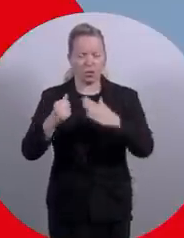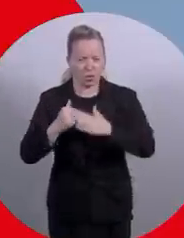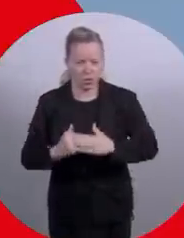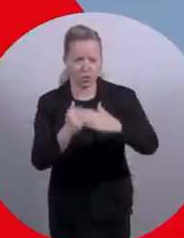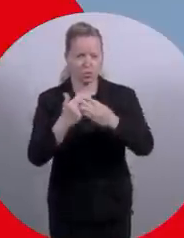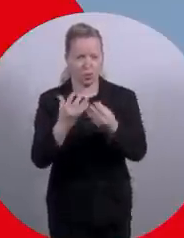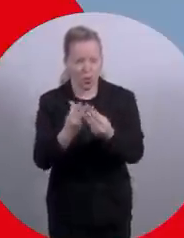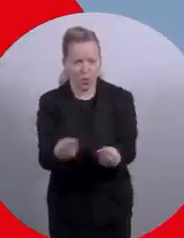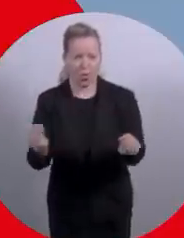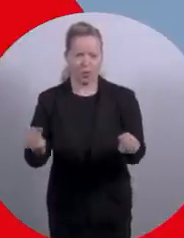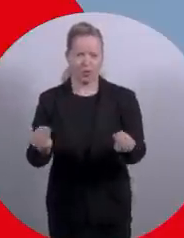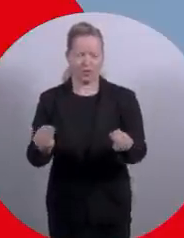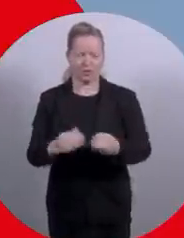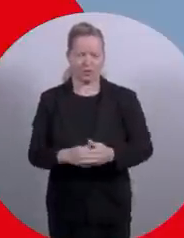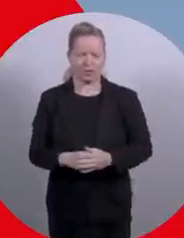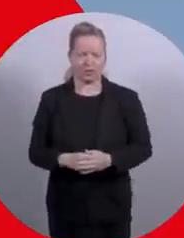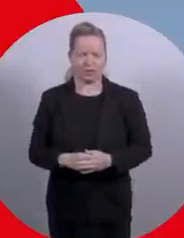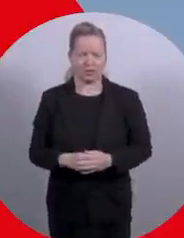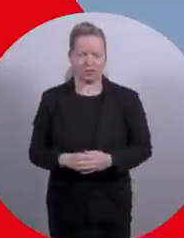den